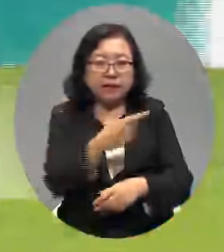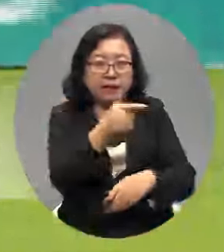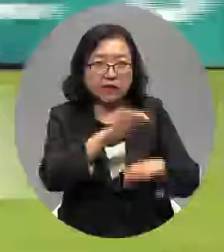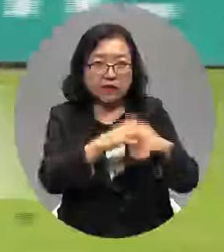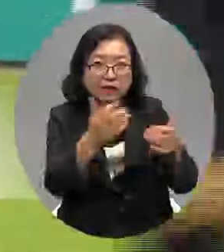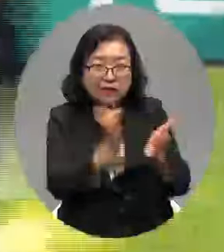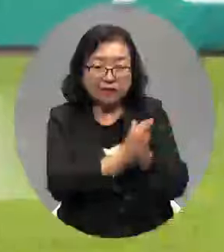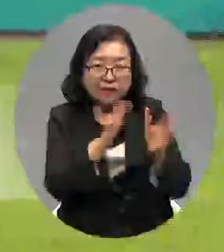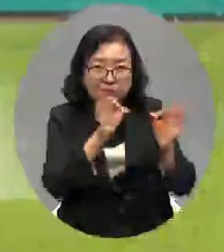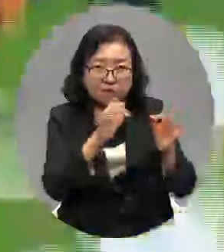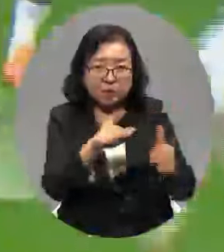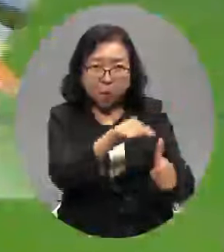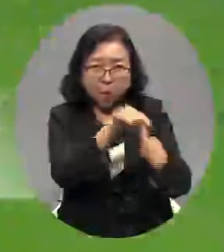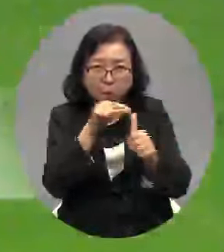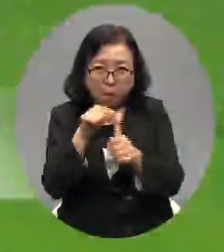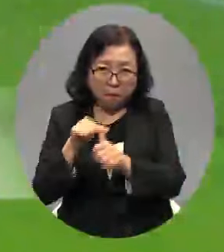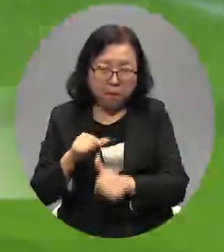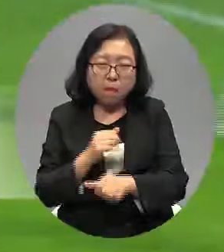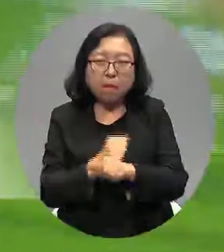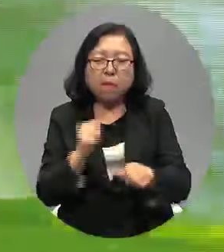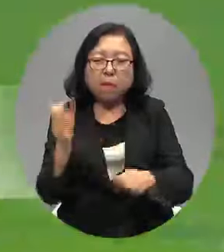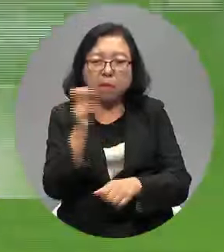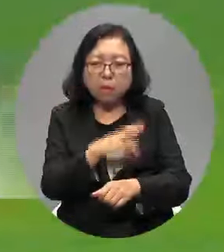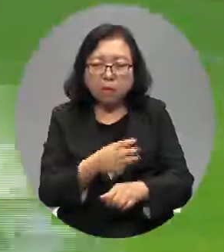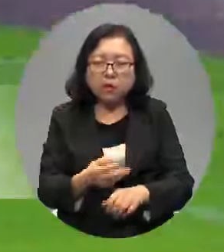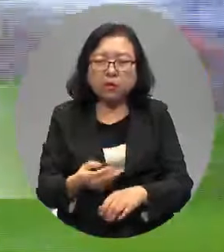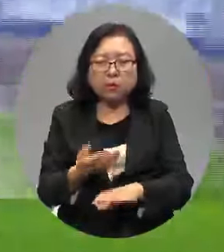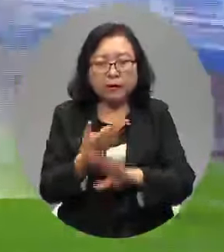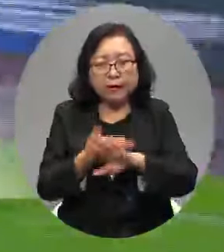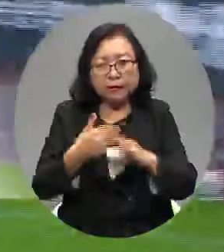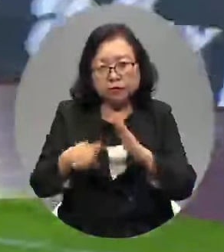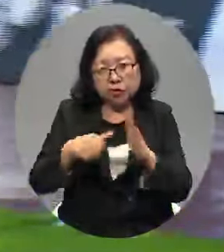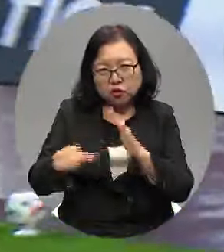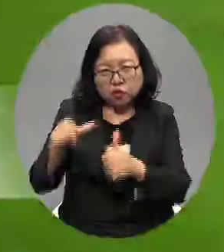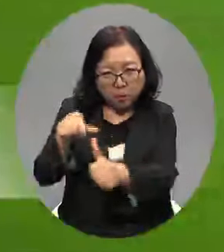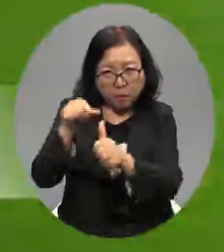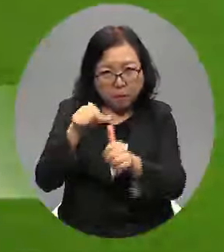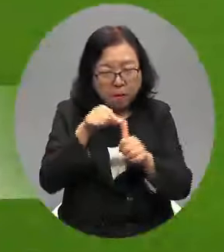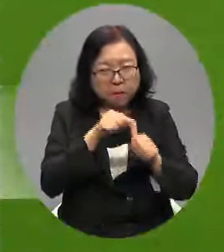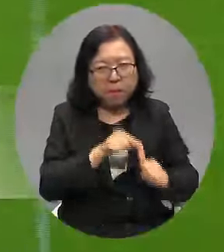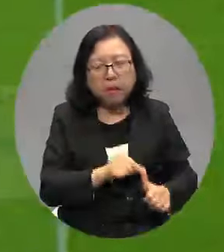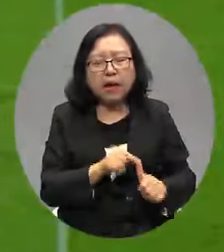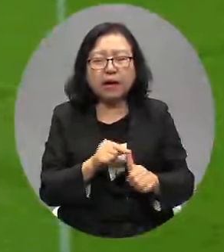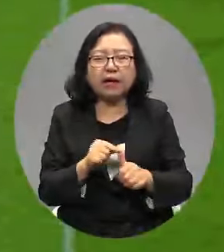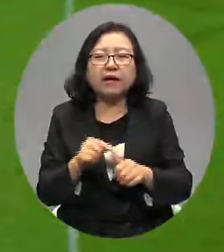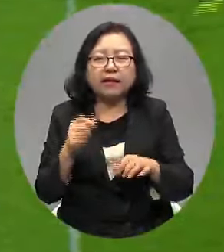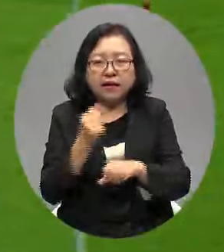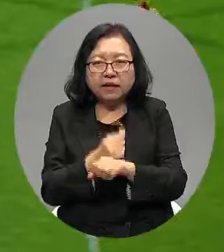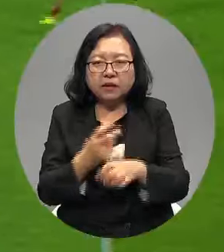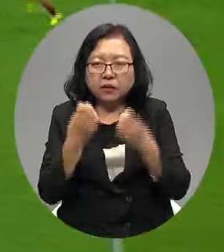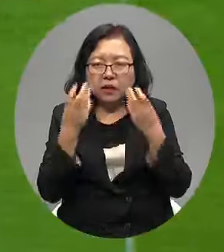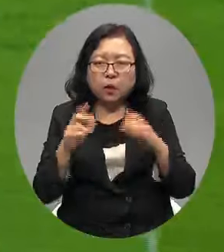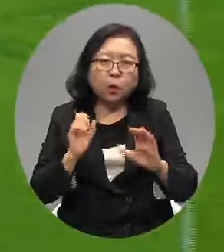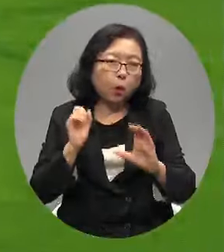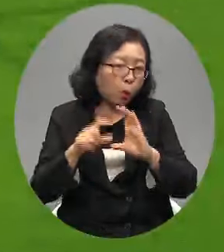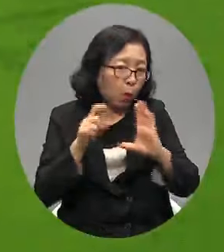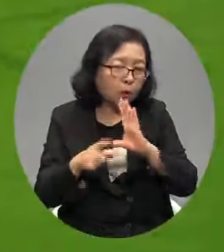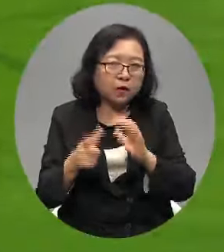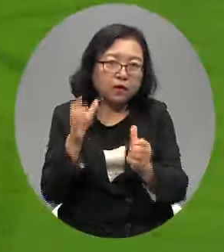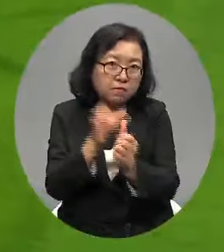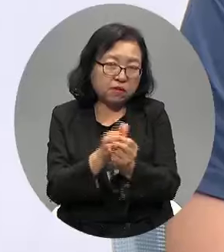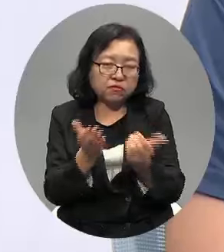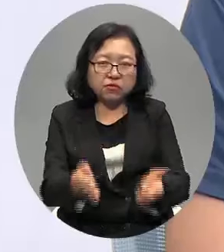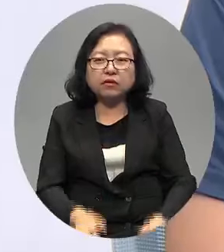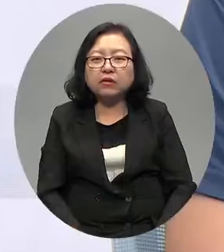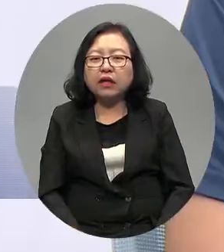영입했고 지상욱과 김정현을 임대로 데려와 23세 이하 공격 자원으로 활용하고 있습니다. Para mim